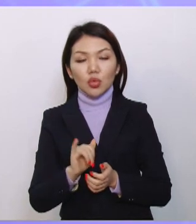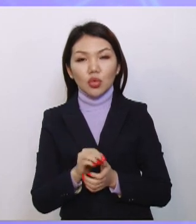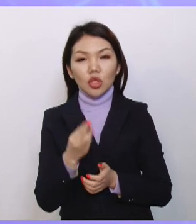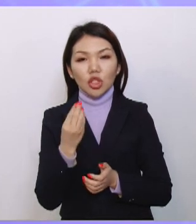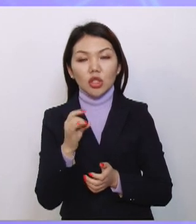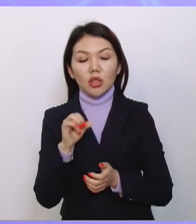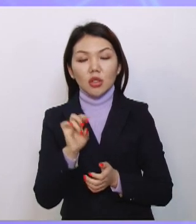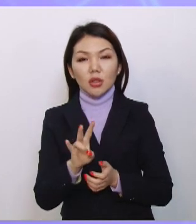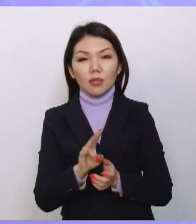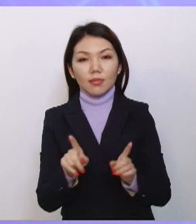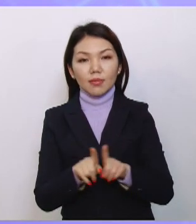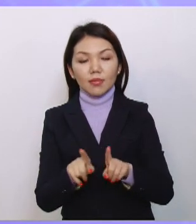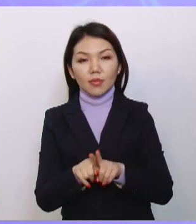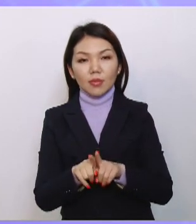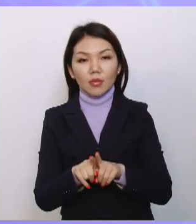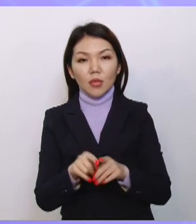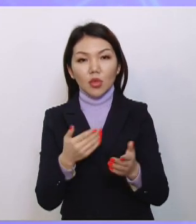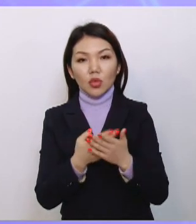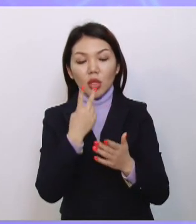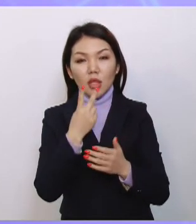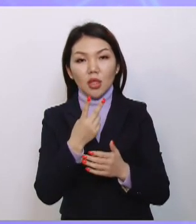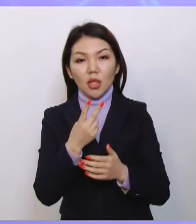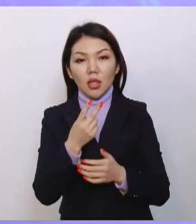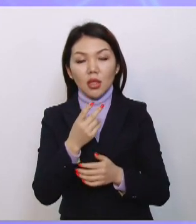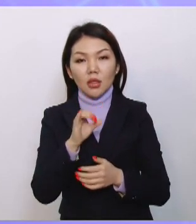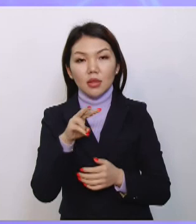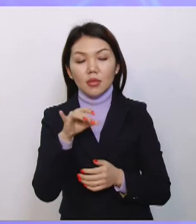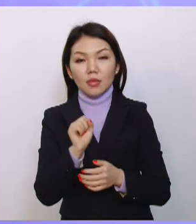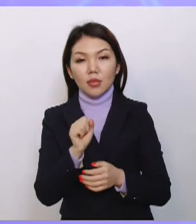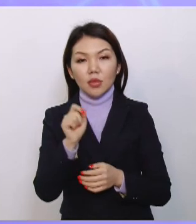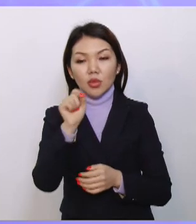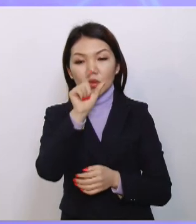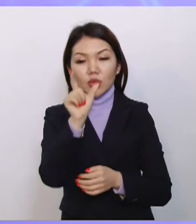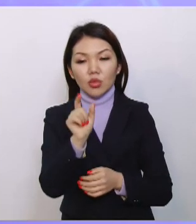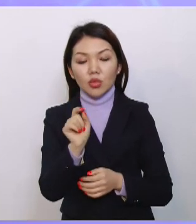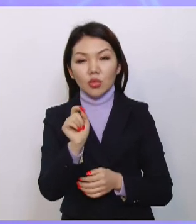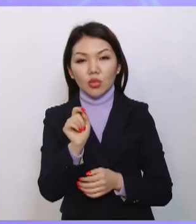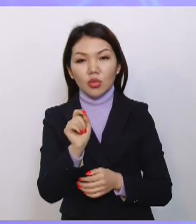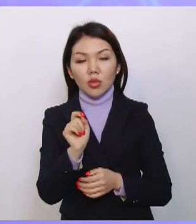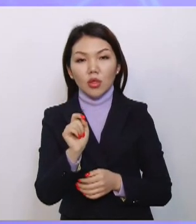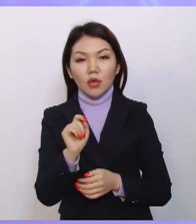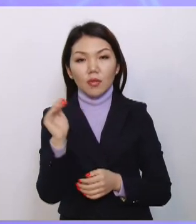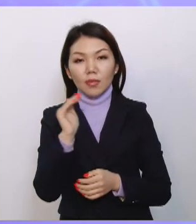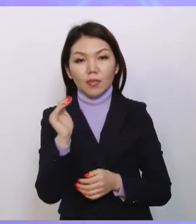Kara örük, süyrü, kiçinekey, kök, tattu.